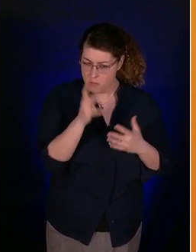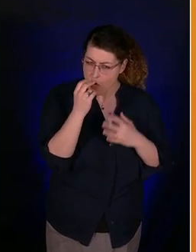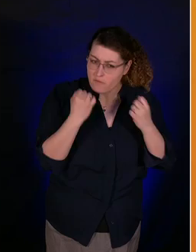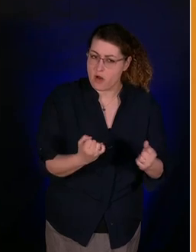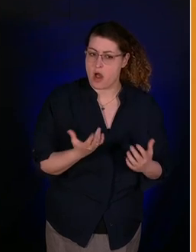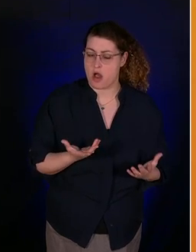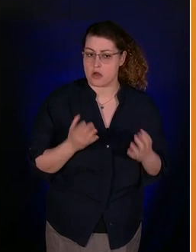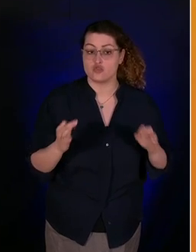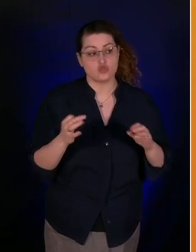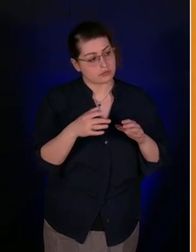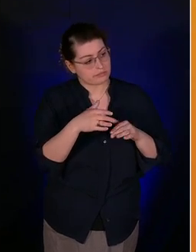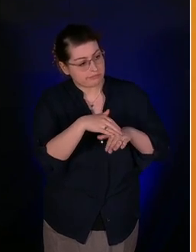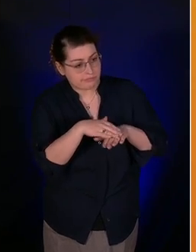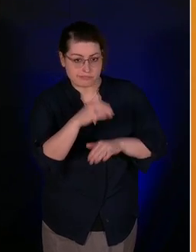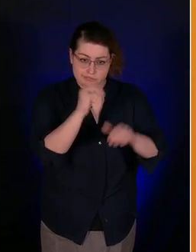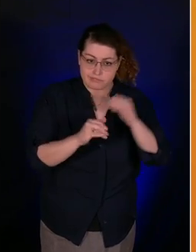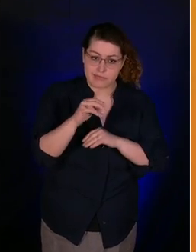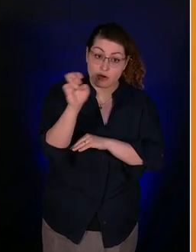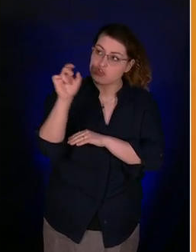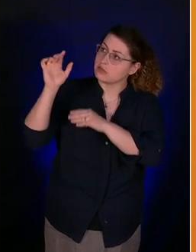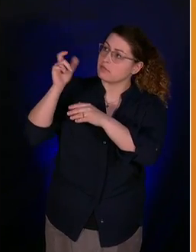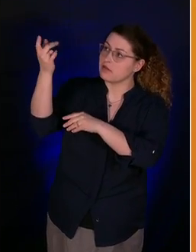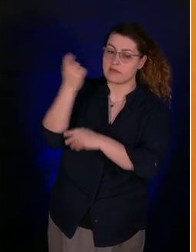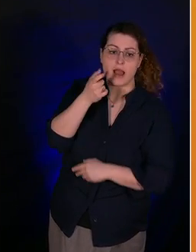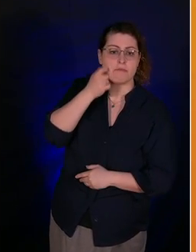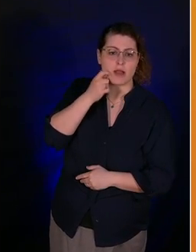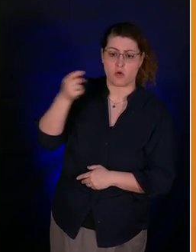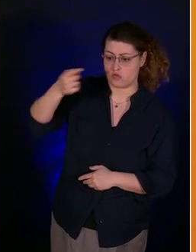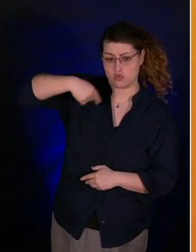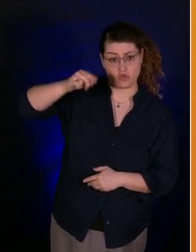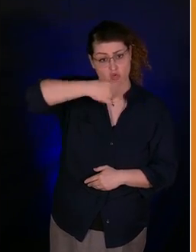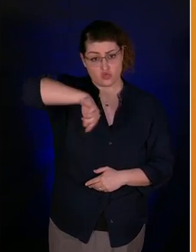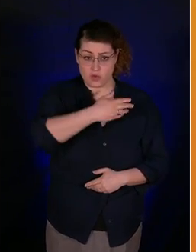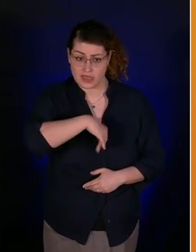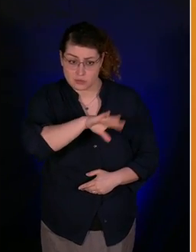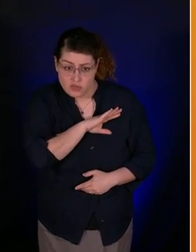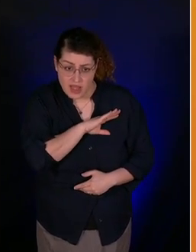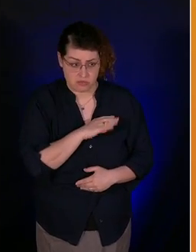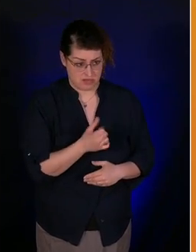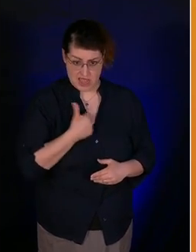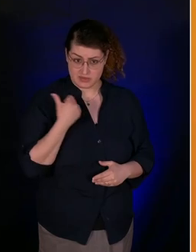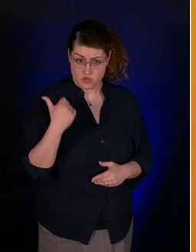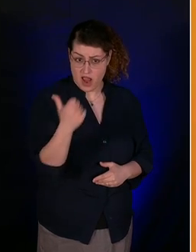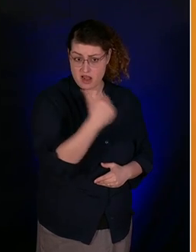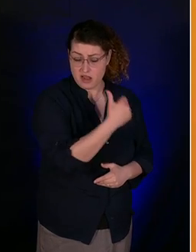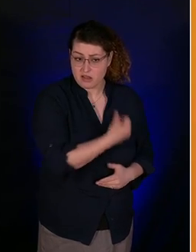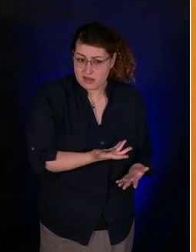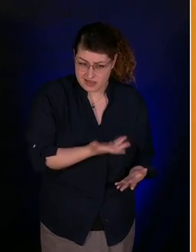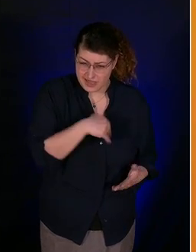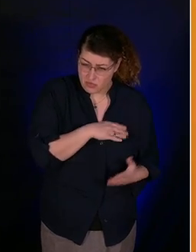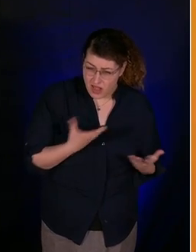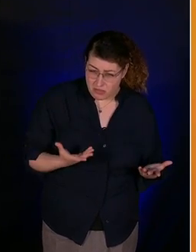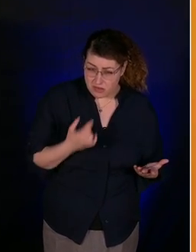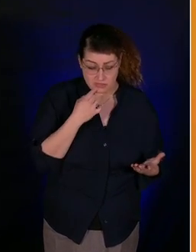politique environnementale macroniste répète sans cesse que nous sommes responsables et fautifs du désastre écologique de façon individuelle. Est-ce que c'est dans les